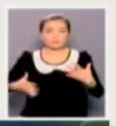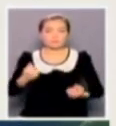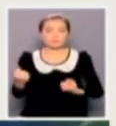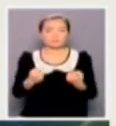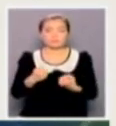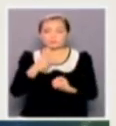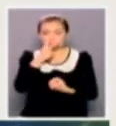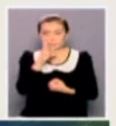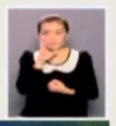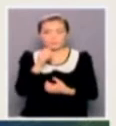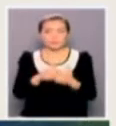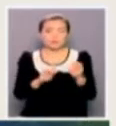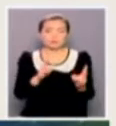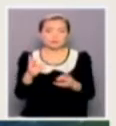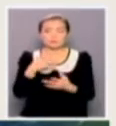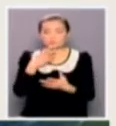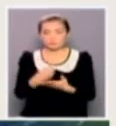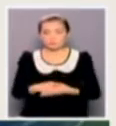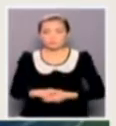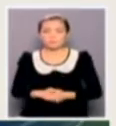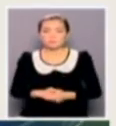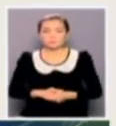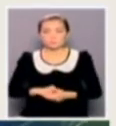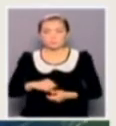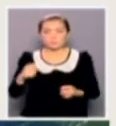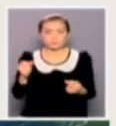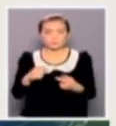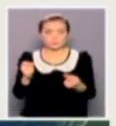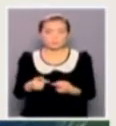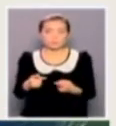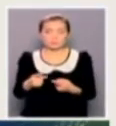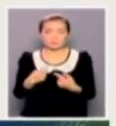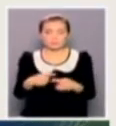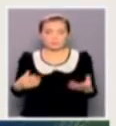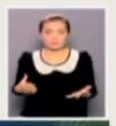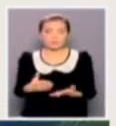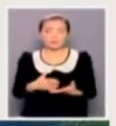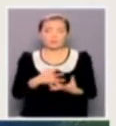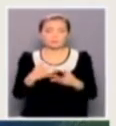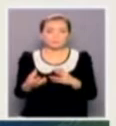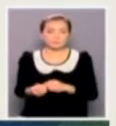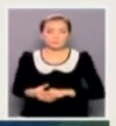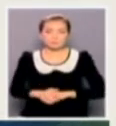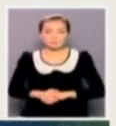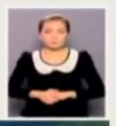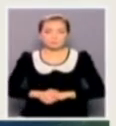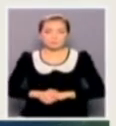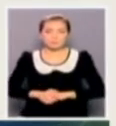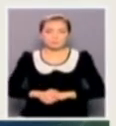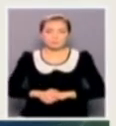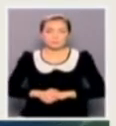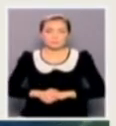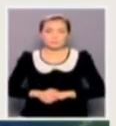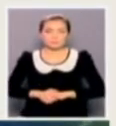менен көрсетеді. Әрбір бидің өзінің бір характері, темпераменті деген болады. Ол характерді, ол